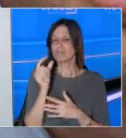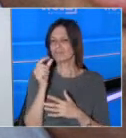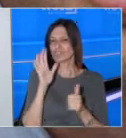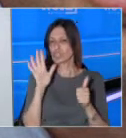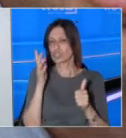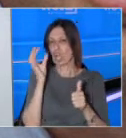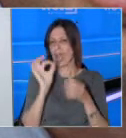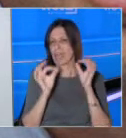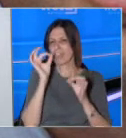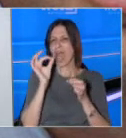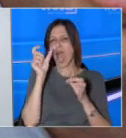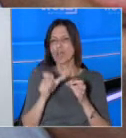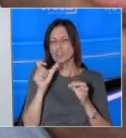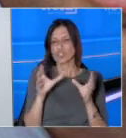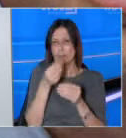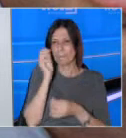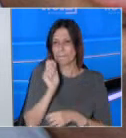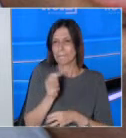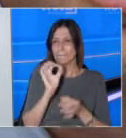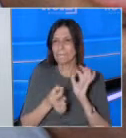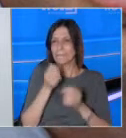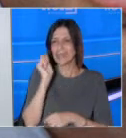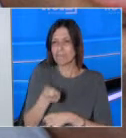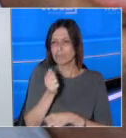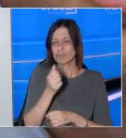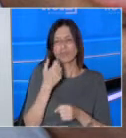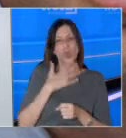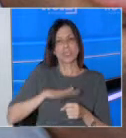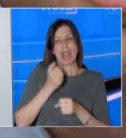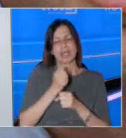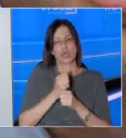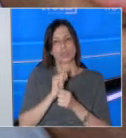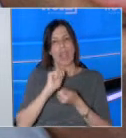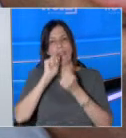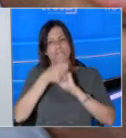אנשים מתכסים בגלימת המשפט כדי לבצע הפיכה שלטונית. כך יושב ראש